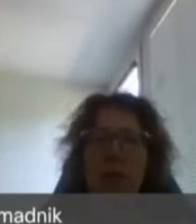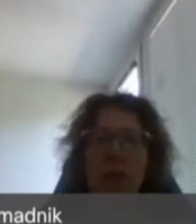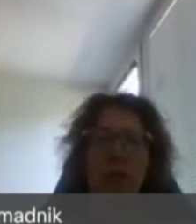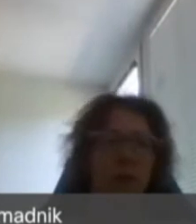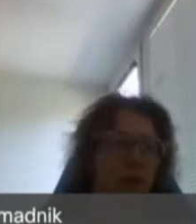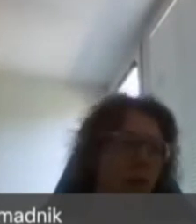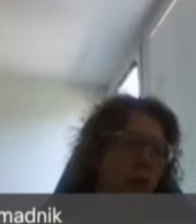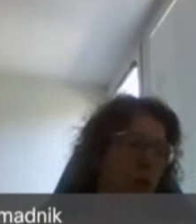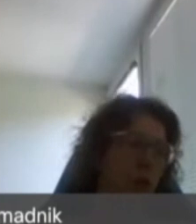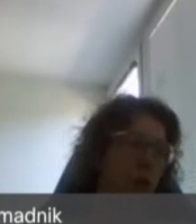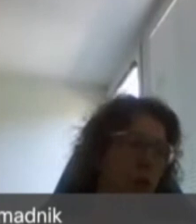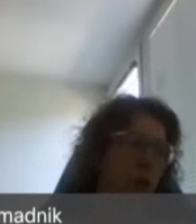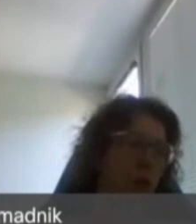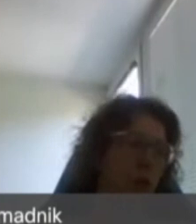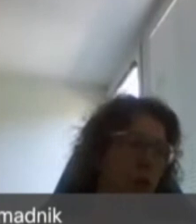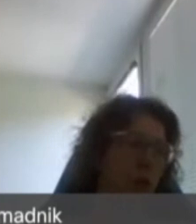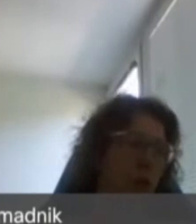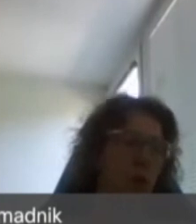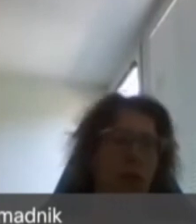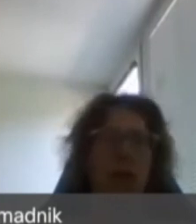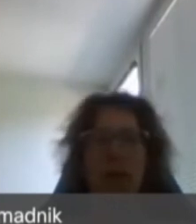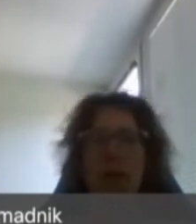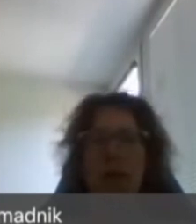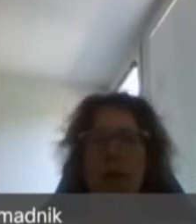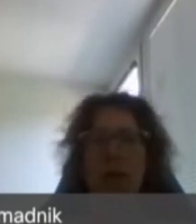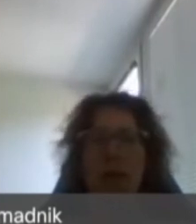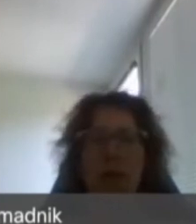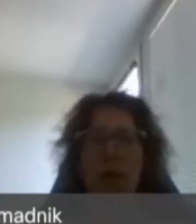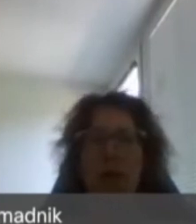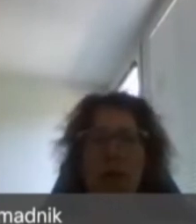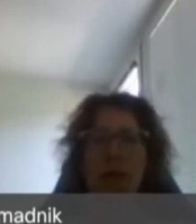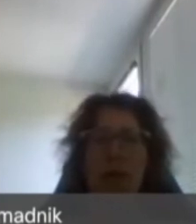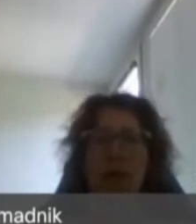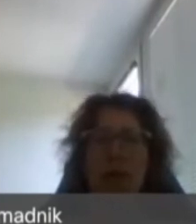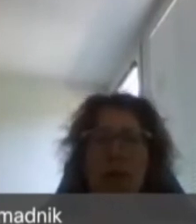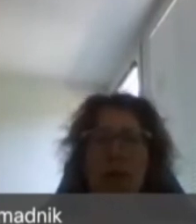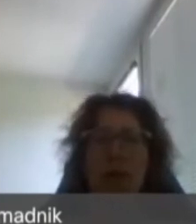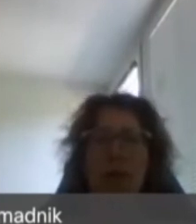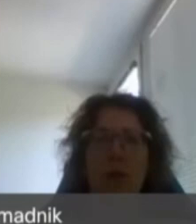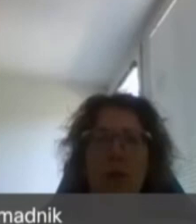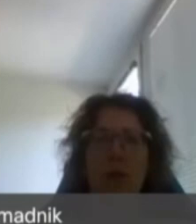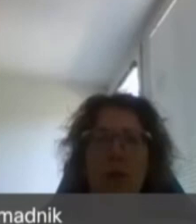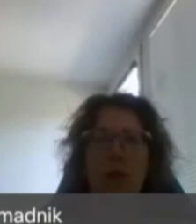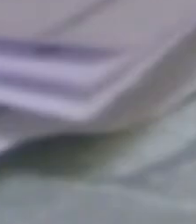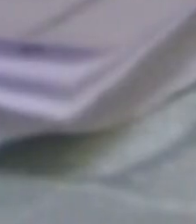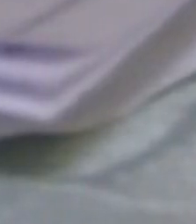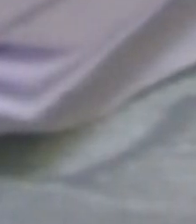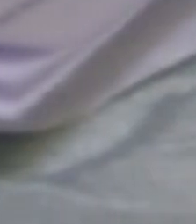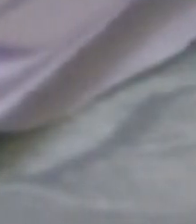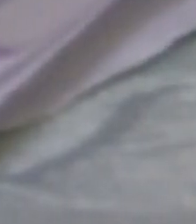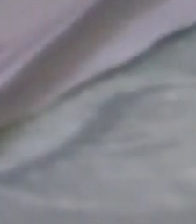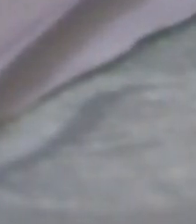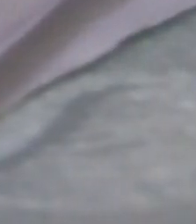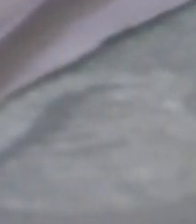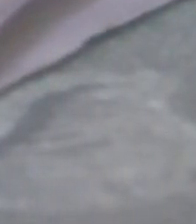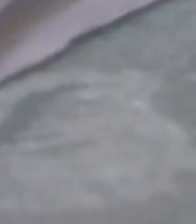razpisu bo se lahko sodelovala tudi slovenska podjetja v konzorciju z partnerji iz drugih držav članic Evropske unije. Zakon o